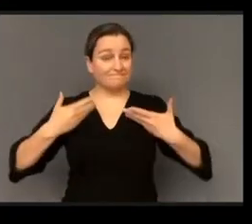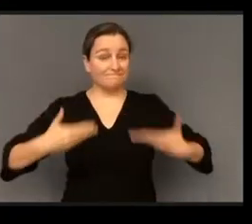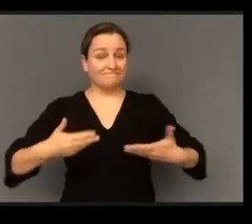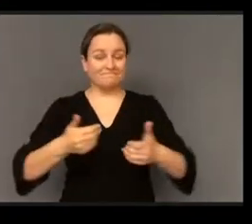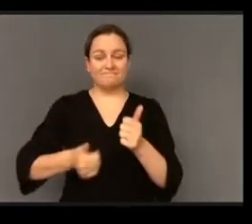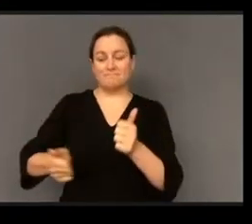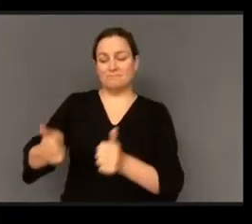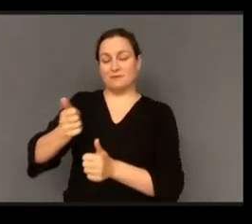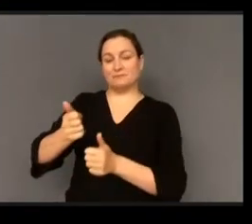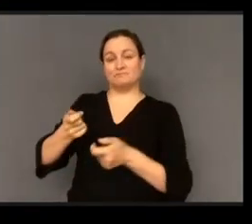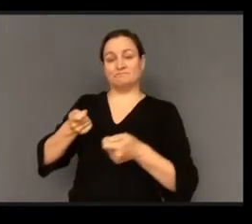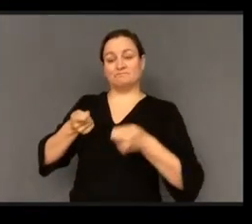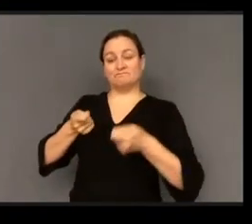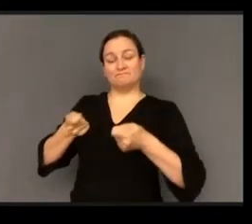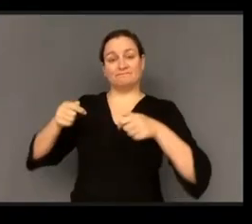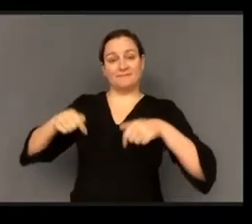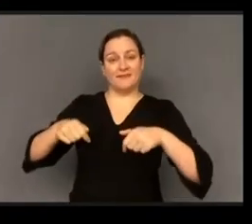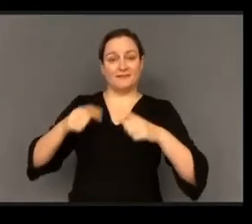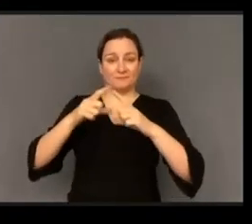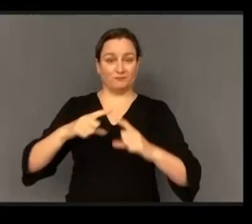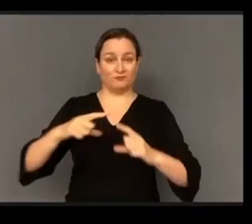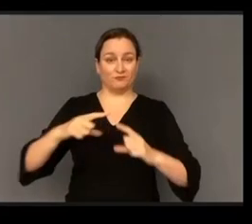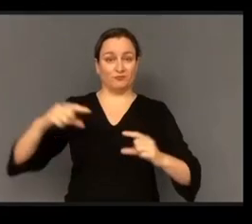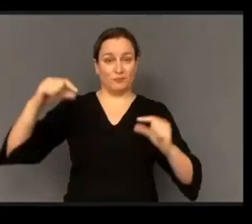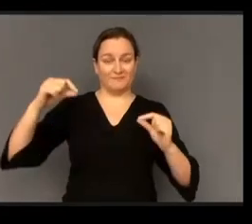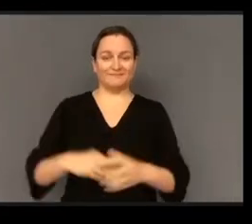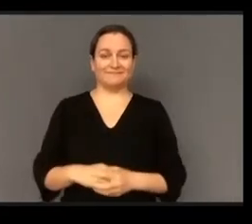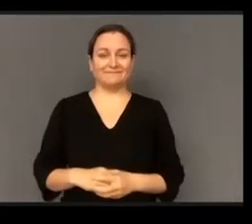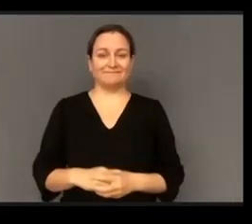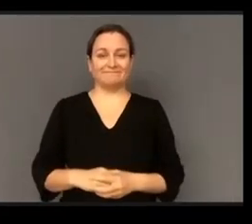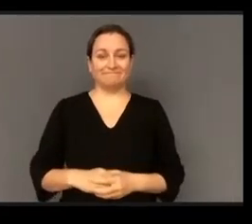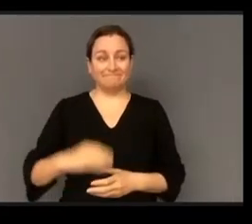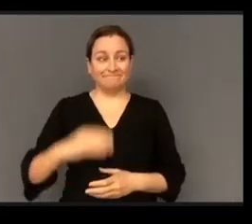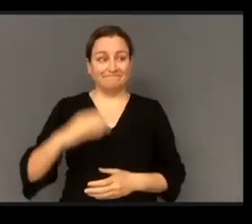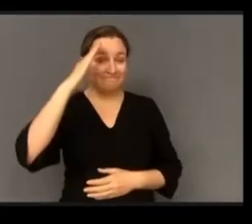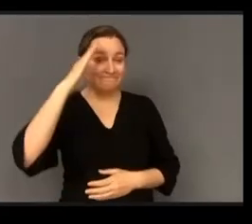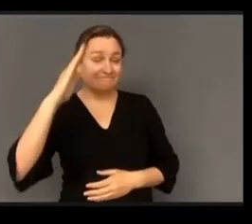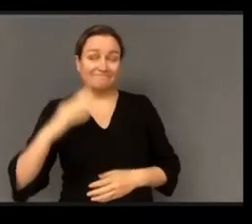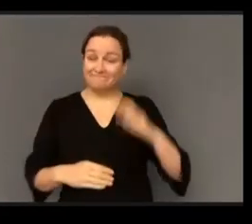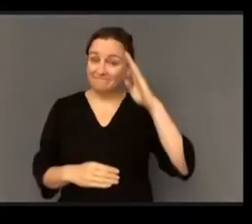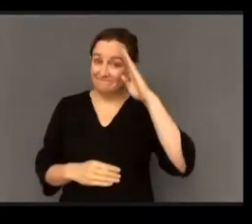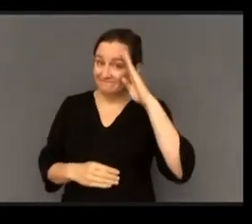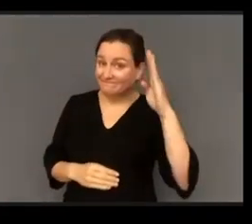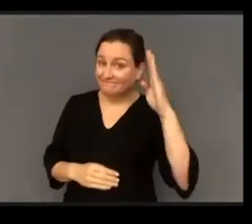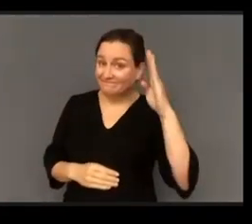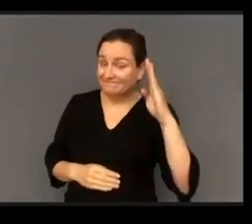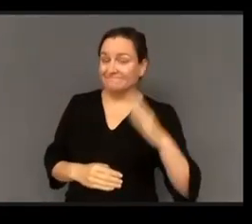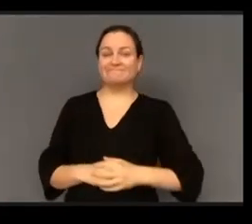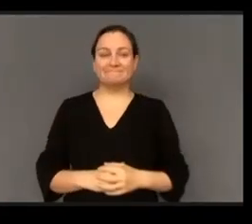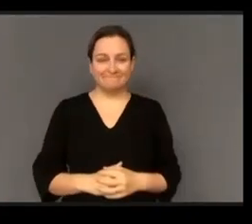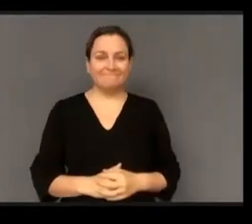我是日本首相岸田文雄，大家好，